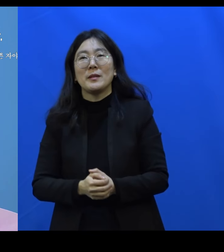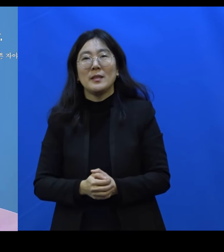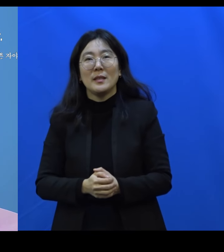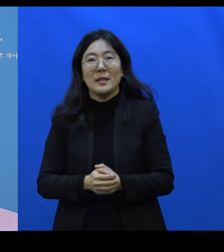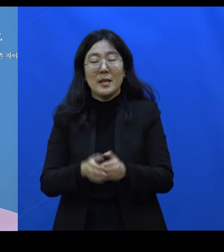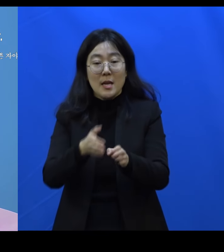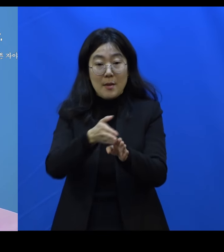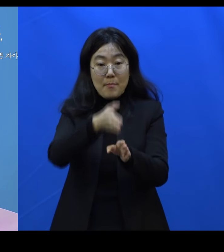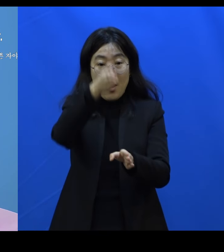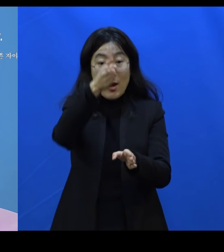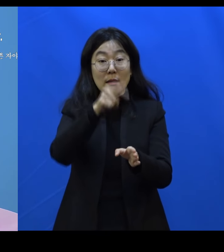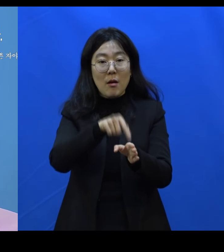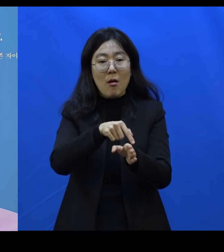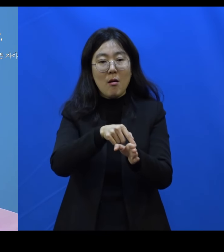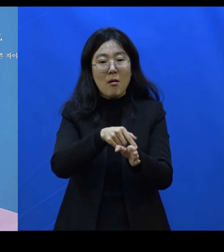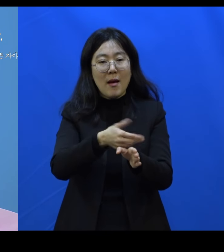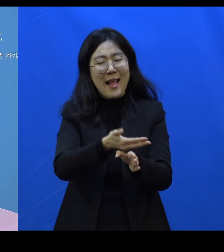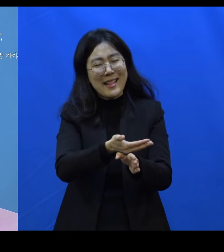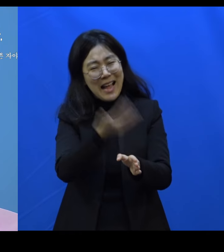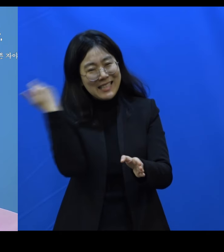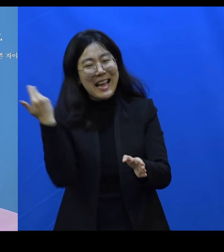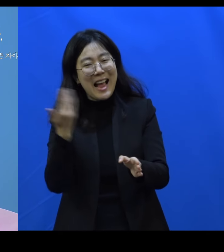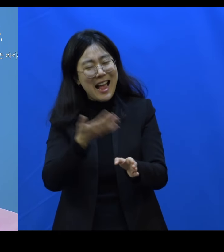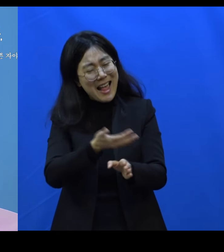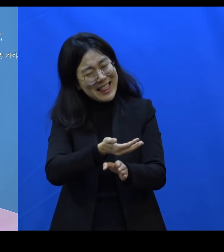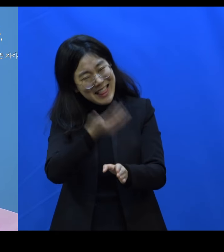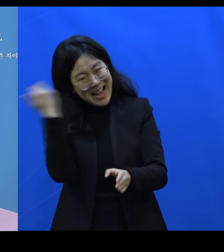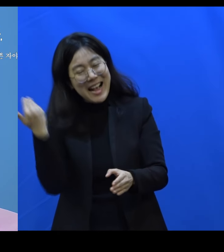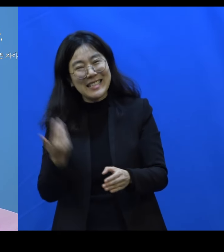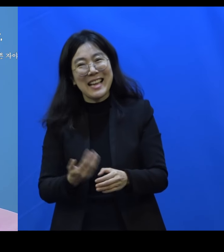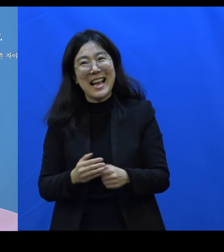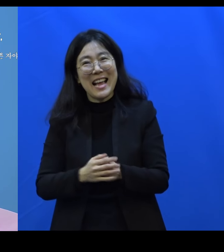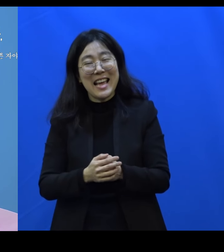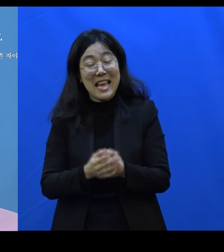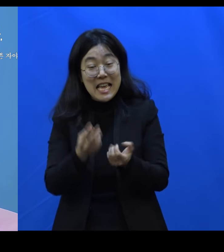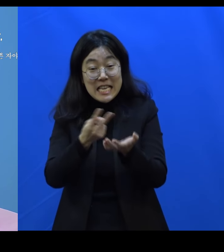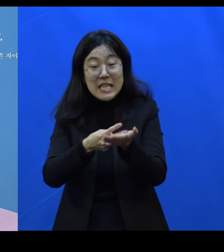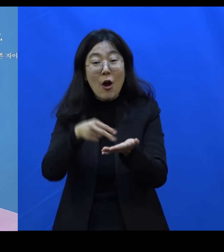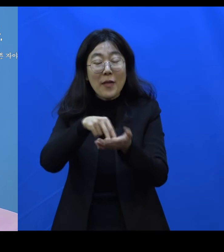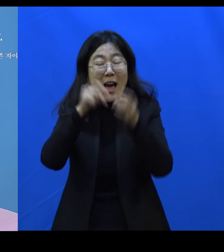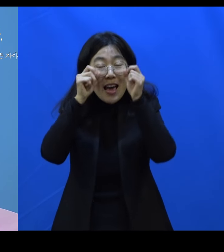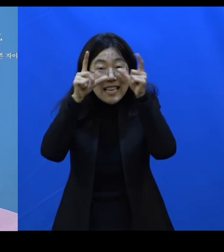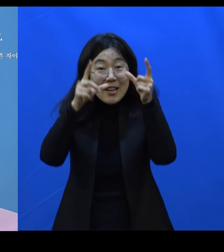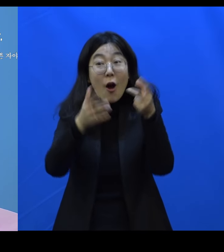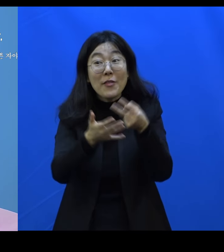담장 밖으로, 그죠? 담장 밖으로 불러냅니다. 그래서 일어나 함께 가자.